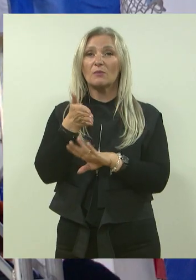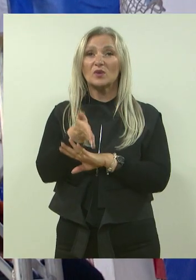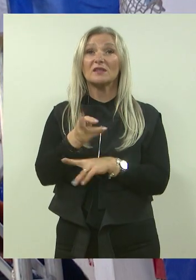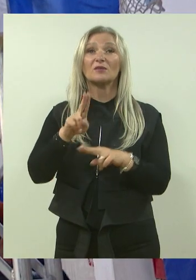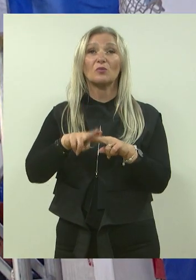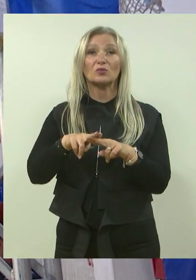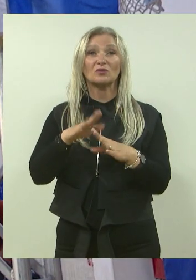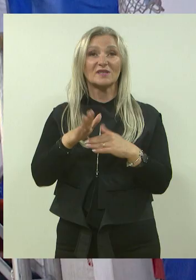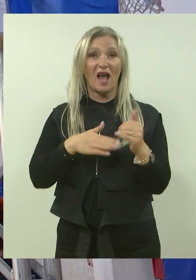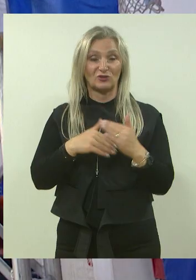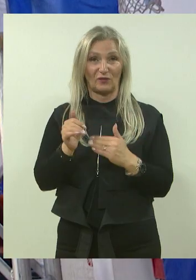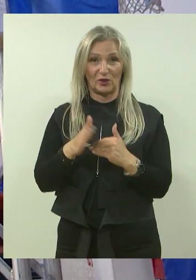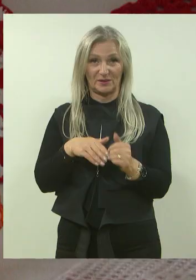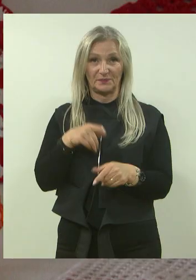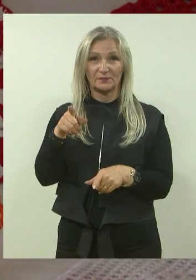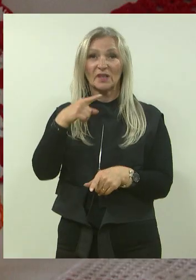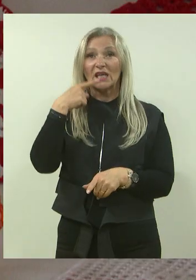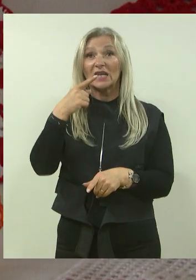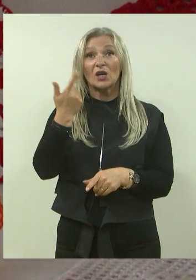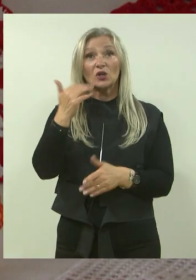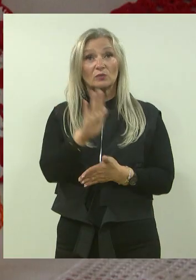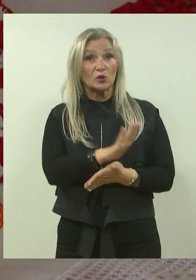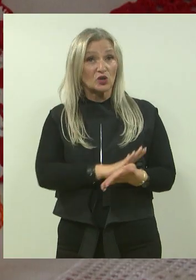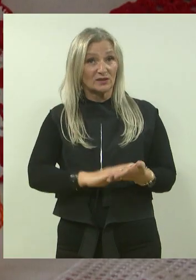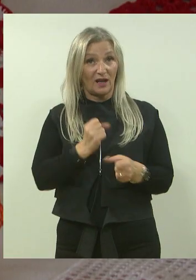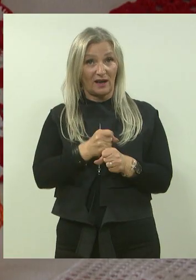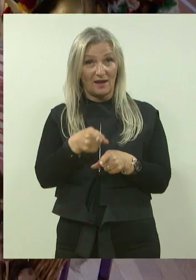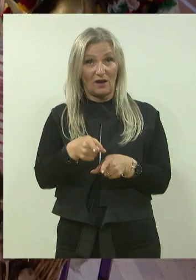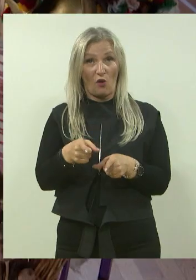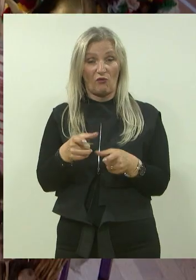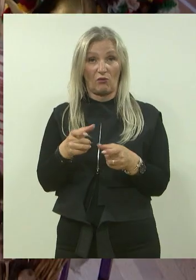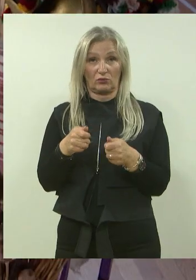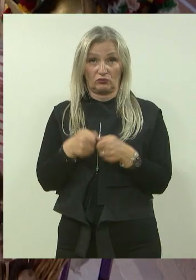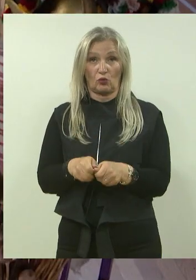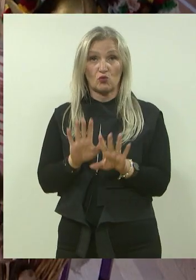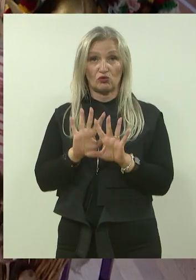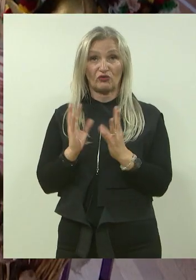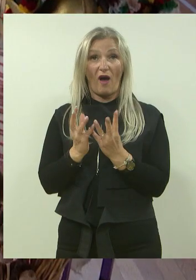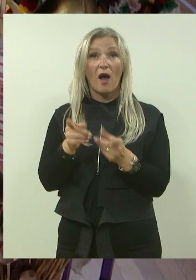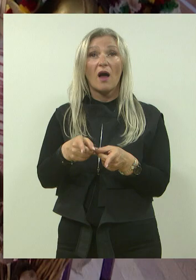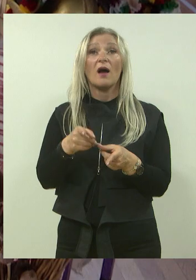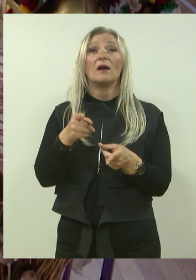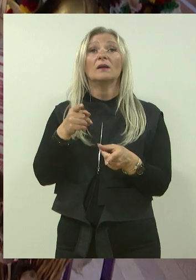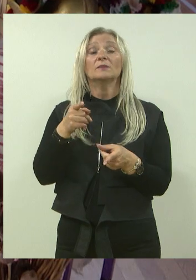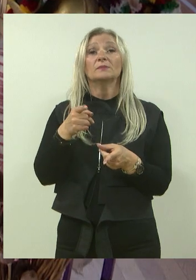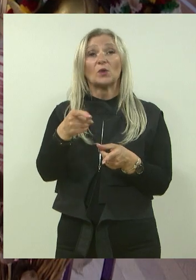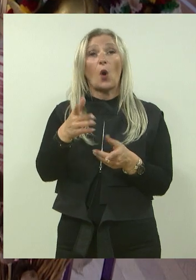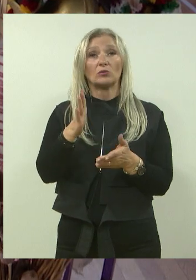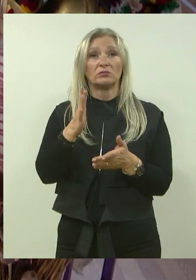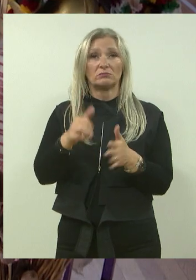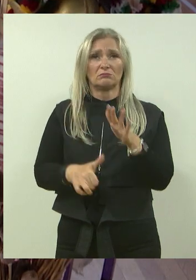rezimirao 25. obljetnicu te je kazao kako je od samih početaka rada ovog kulturnog umjetničkog društva, a na čijem je čelo od samih